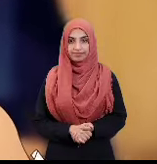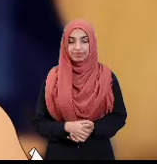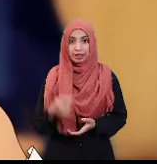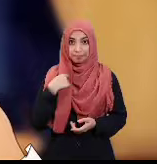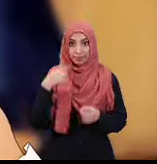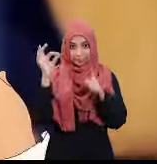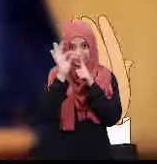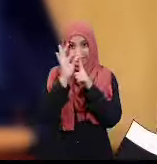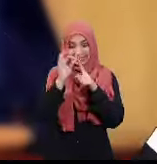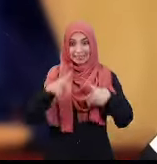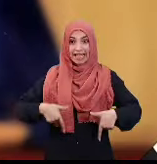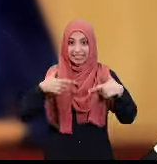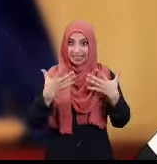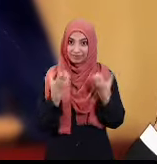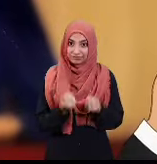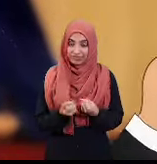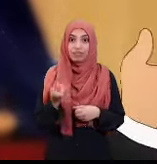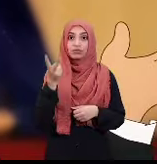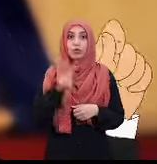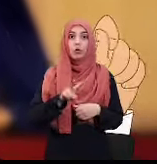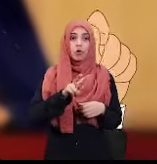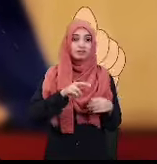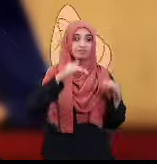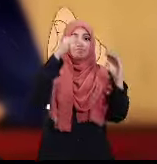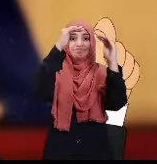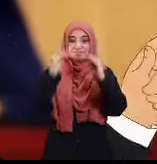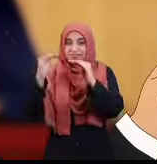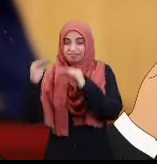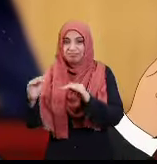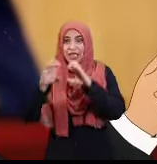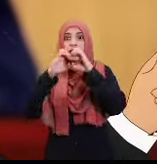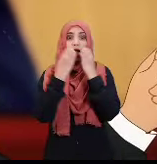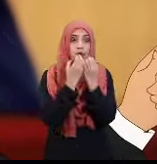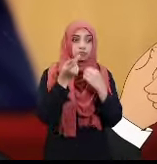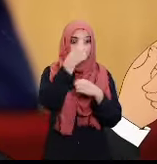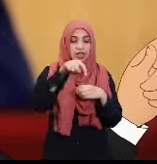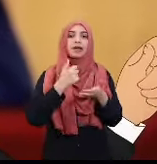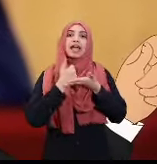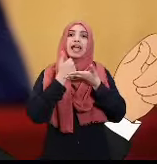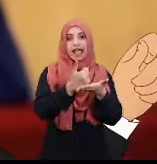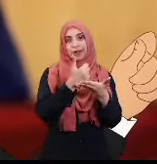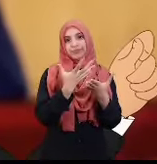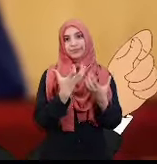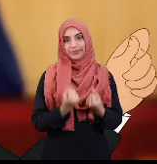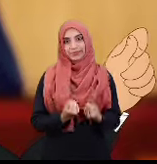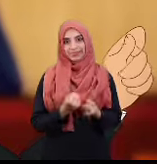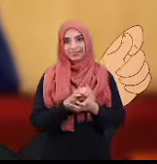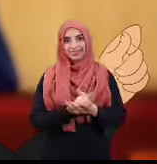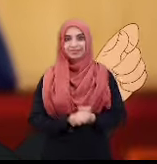मैं पाकिस्तानी हूँ और पसमांदा तबकों के कानूनी हकूक के लिए कोशा हूँ।